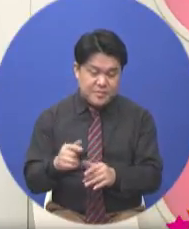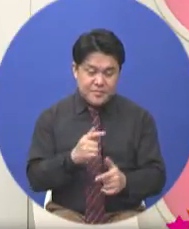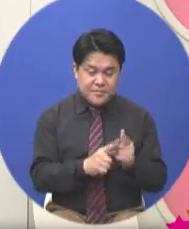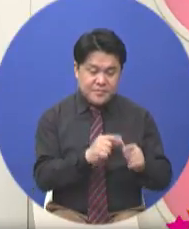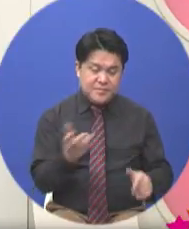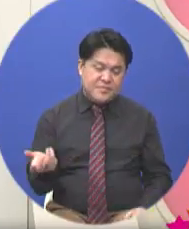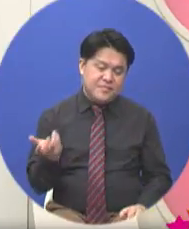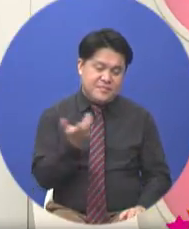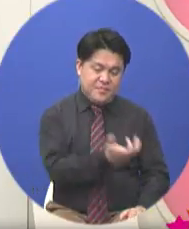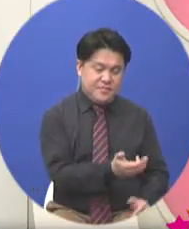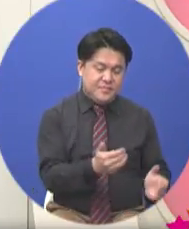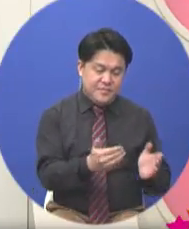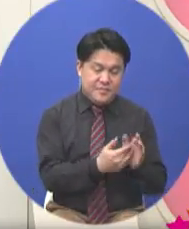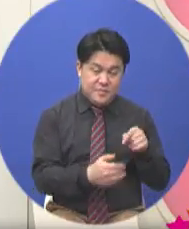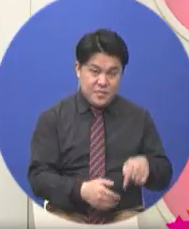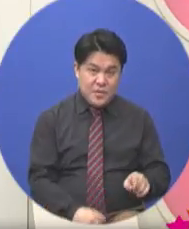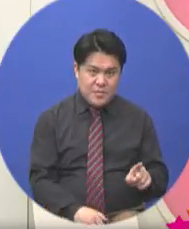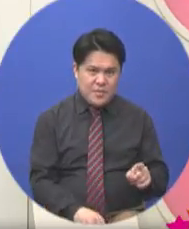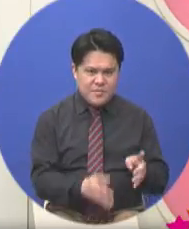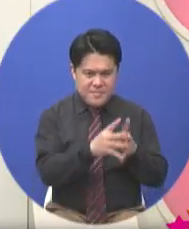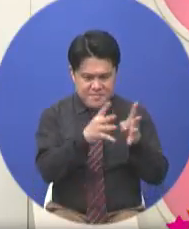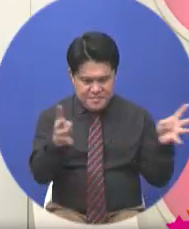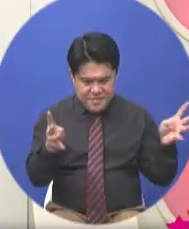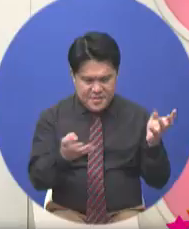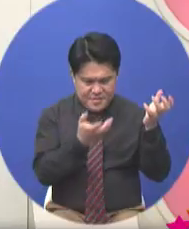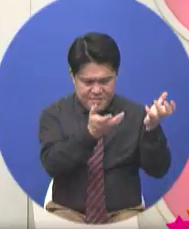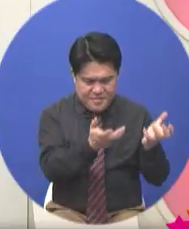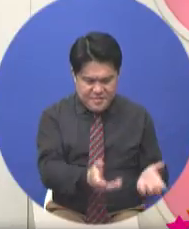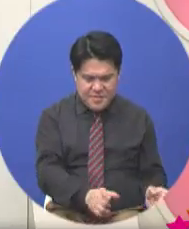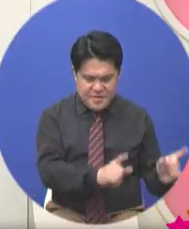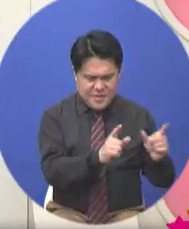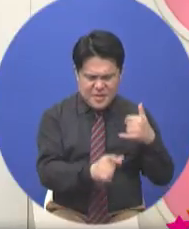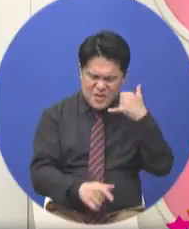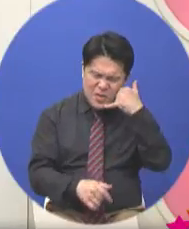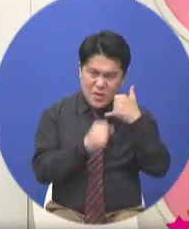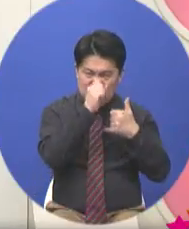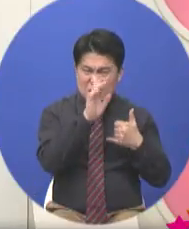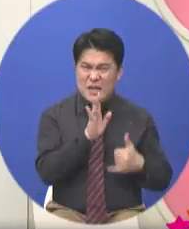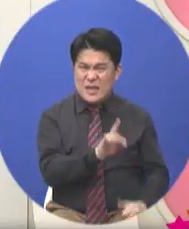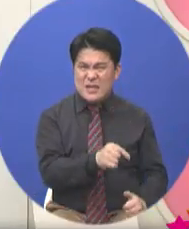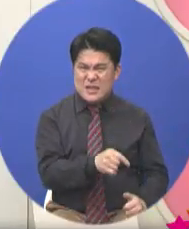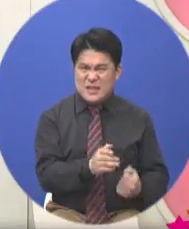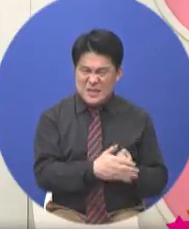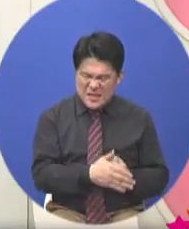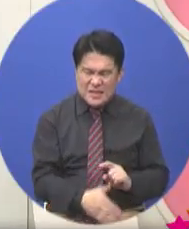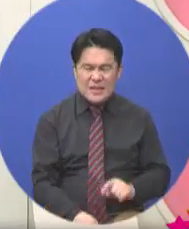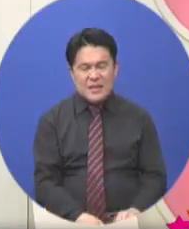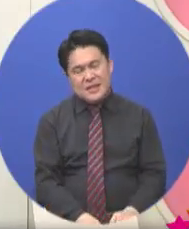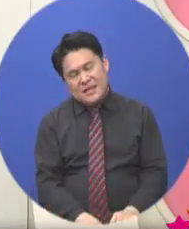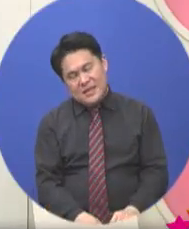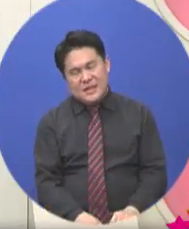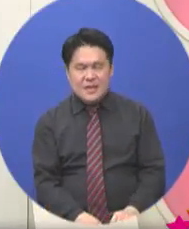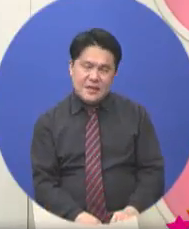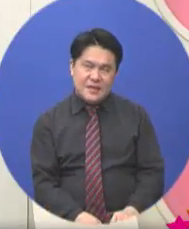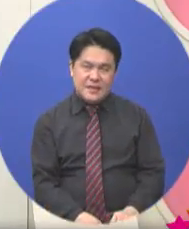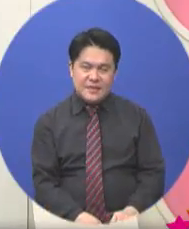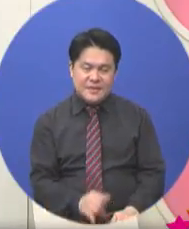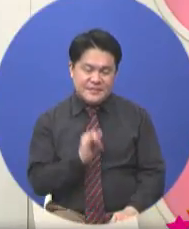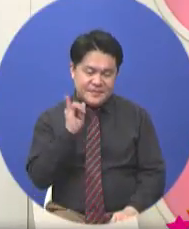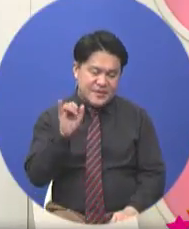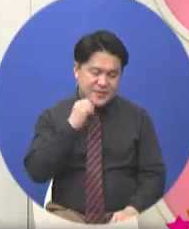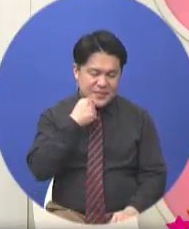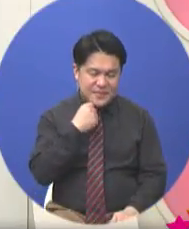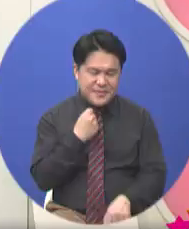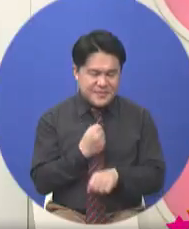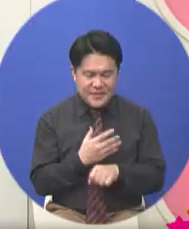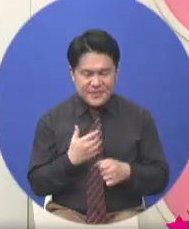영목포로 왔는데 네. 이쪽에 와서 아파트에서 전화 상태가 안 좋, 연결 상태가 안 좋아가지고 네. 네. 한동안 못 하고 또 바쁘기도